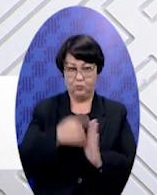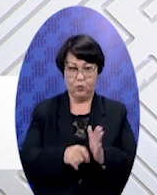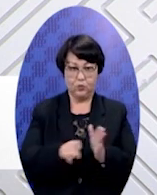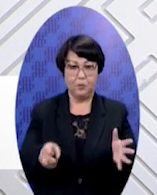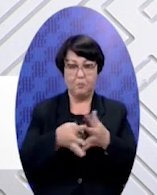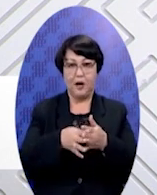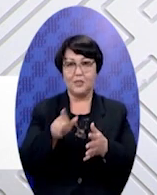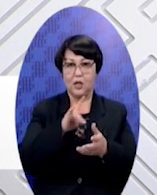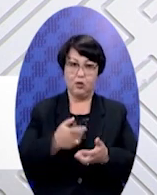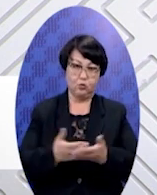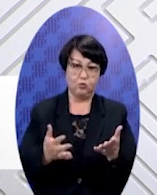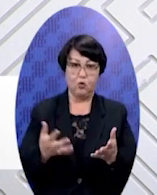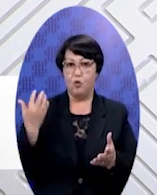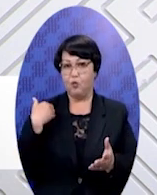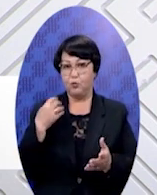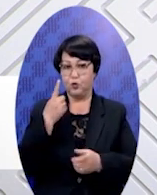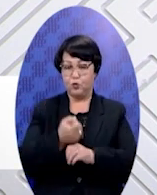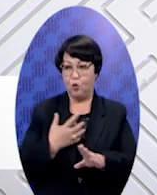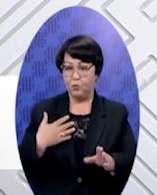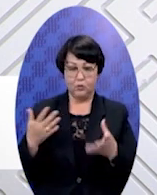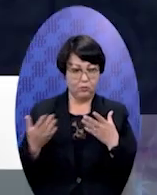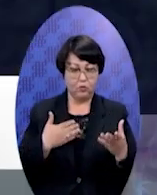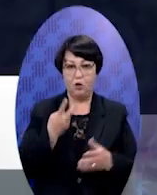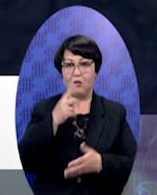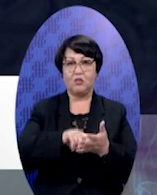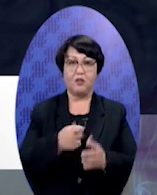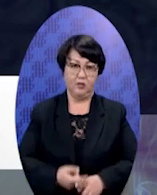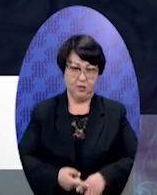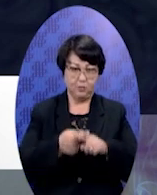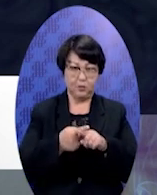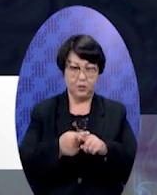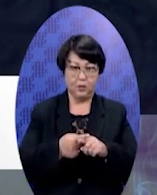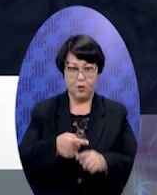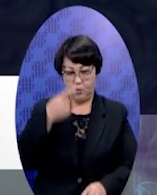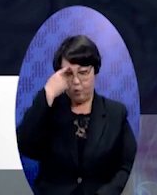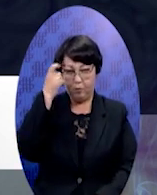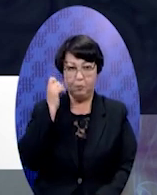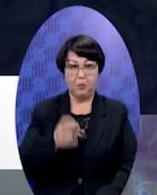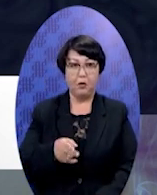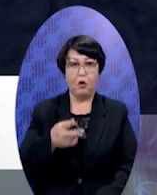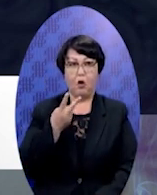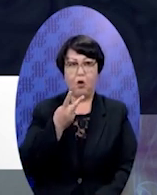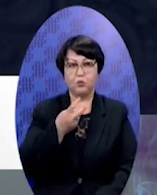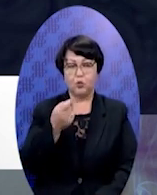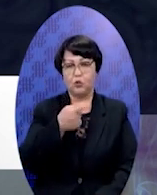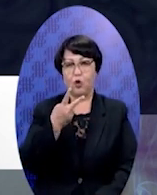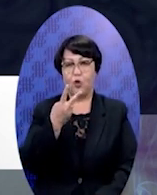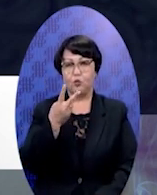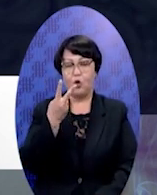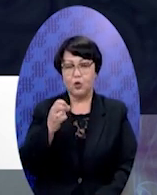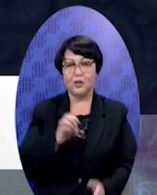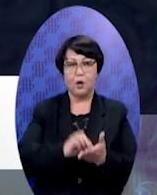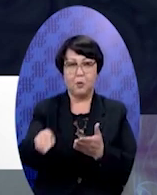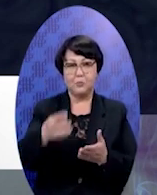үсвэр өнгөрсөн онтой харьцуулахад 2 дахин нэмэгдсэн ба. Монгол банкнаас 200-аас 220 тэрбум, засгийн газар